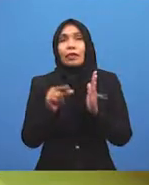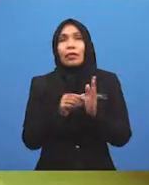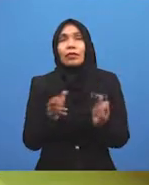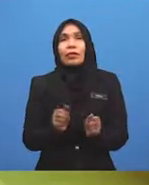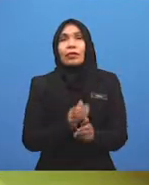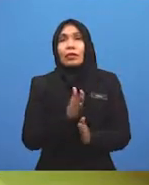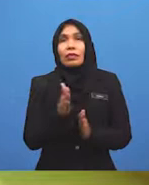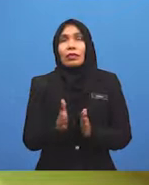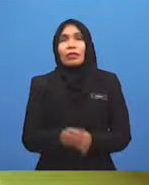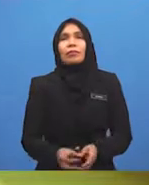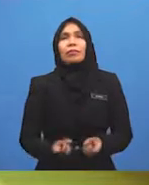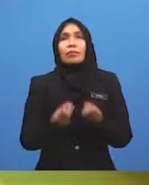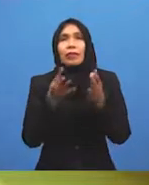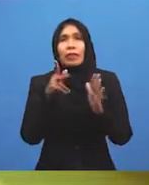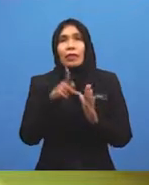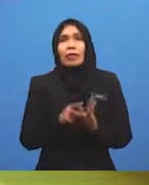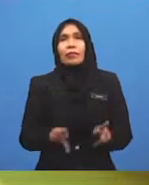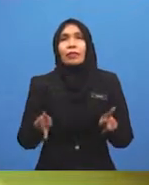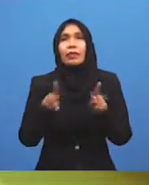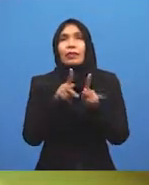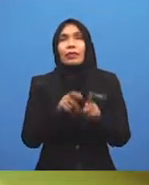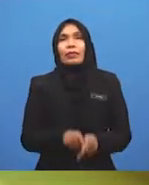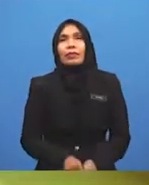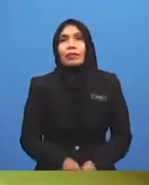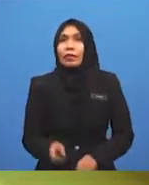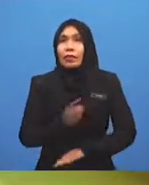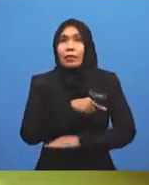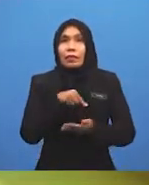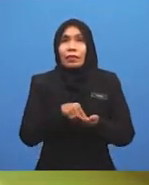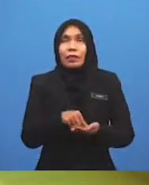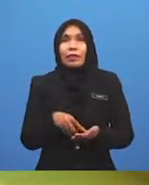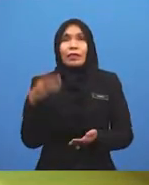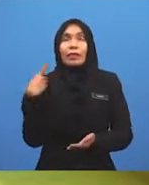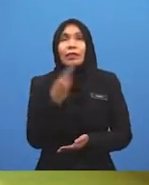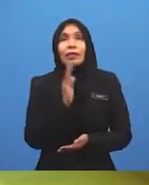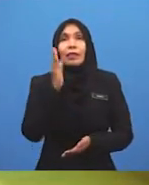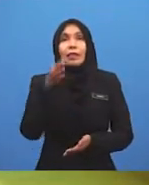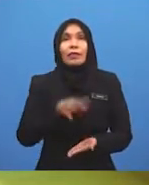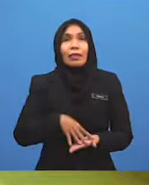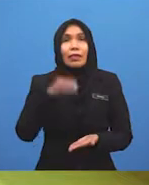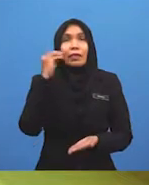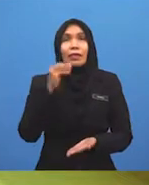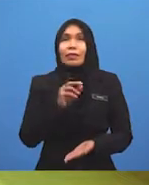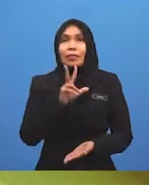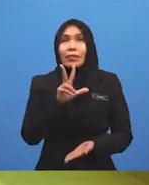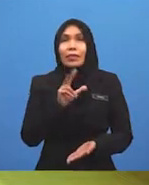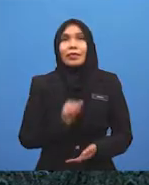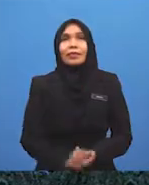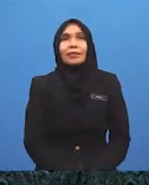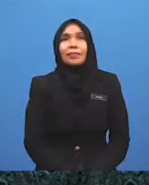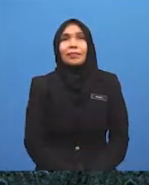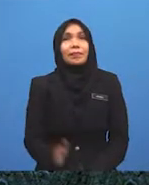Terdapat banyak kepentingan, tetapi hari ini kita akan belajar tiga kepentingan.